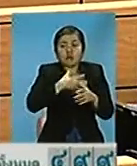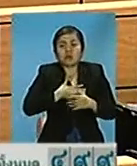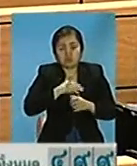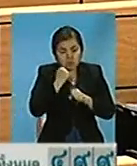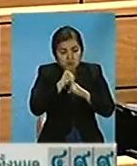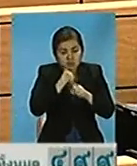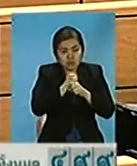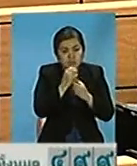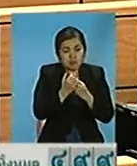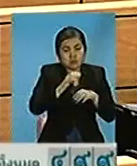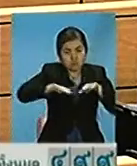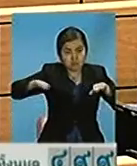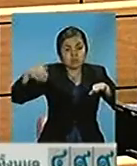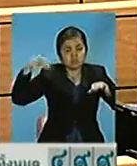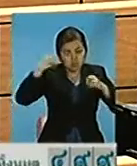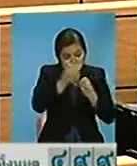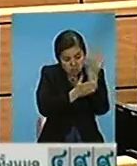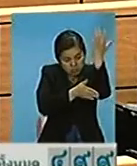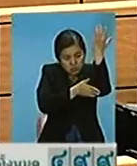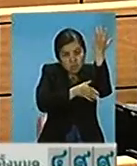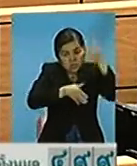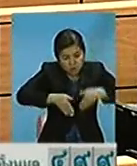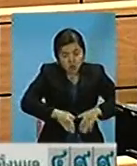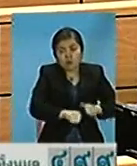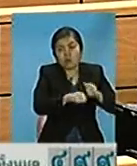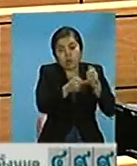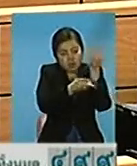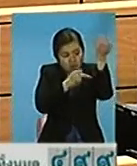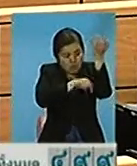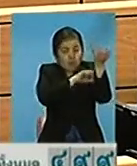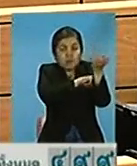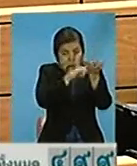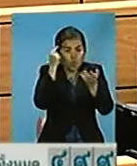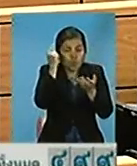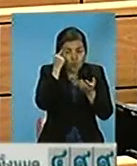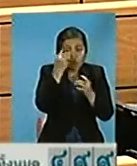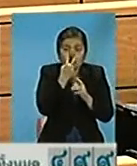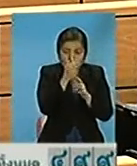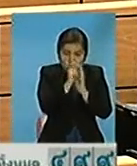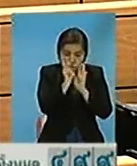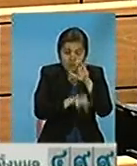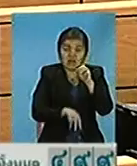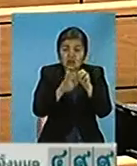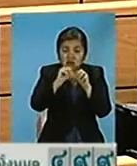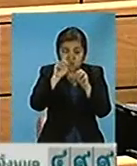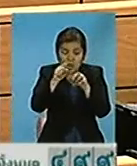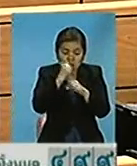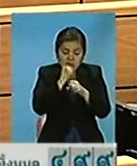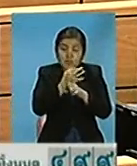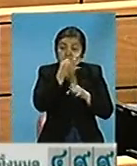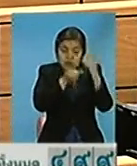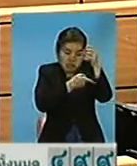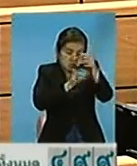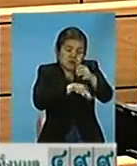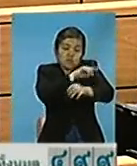ใต้โคนยางท่านดูมาตรา41ครับเกษตรกรชาวสวนยางและผู้ประกอบกิจการการ